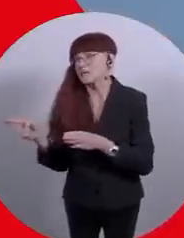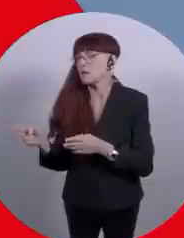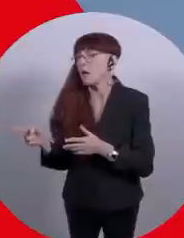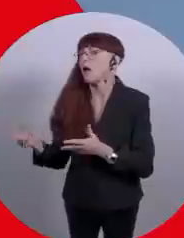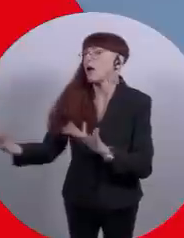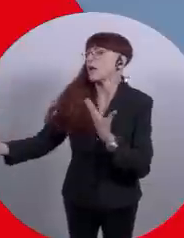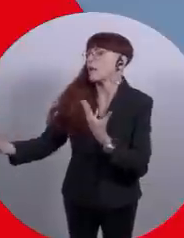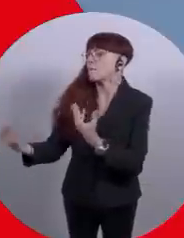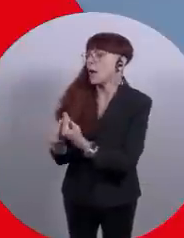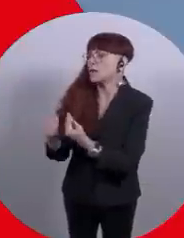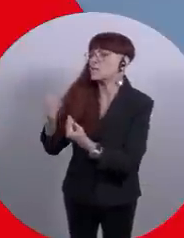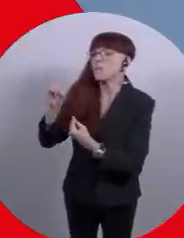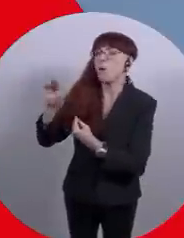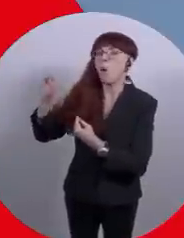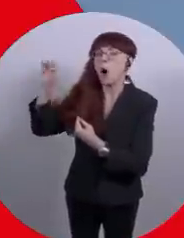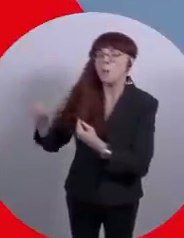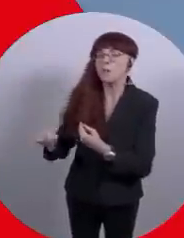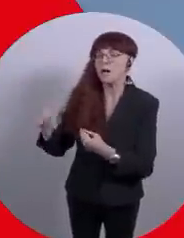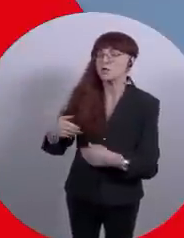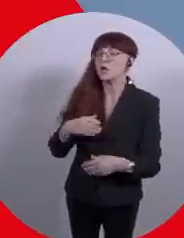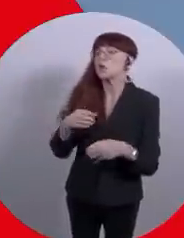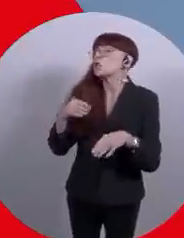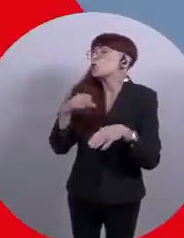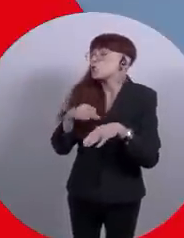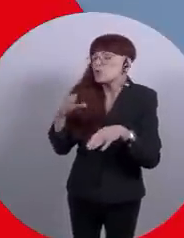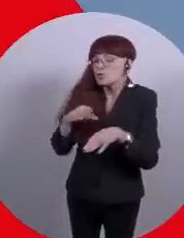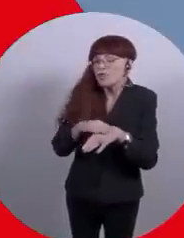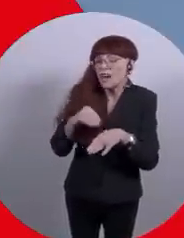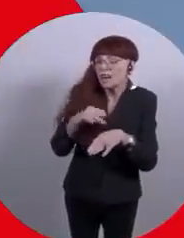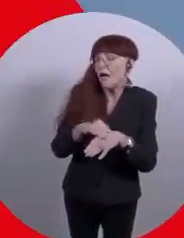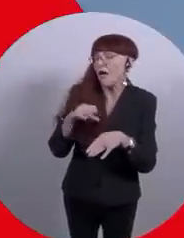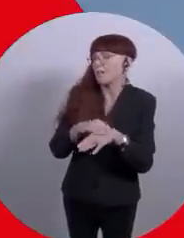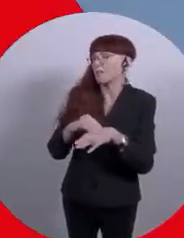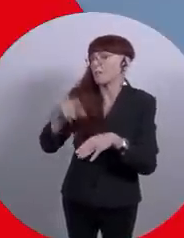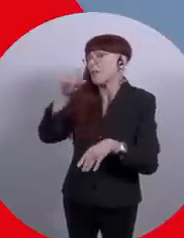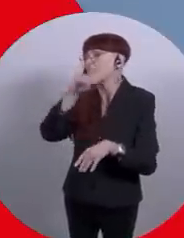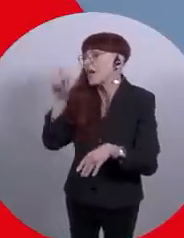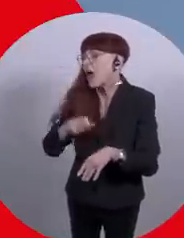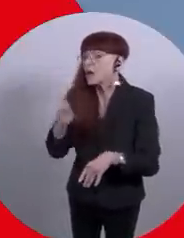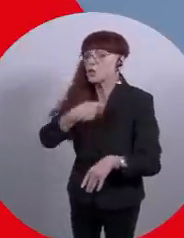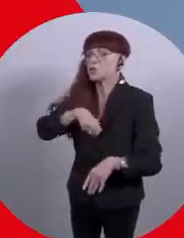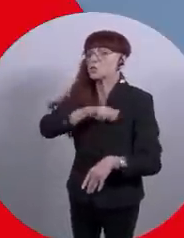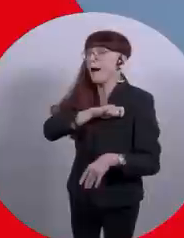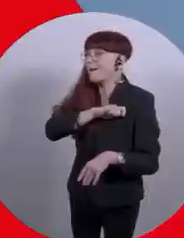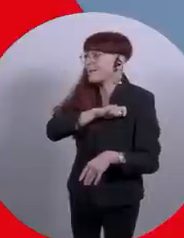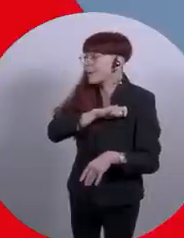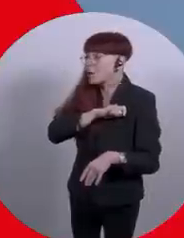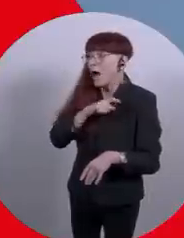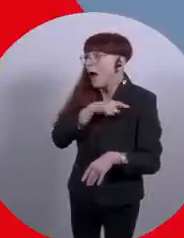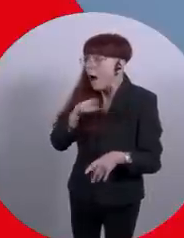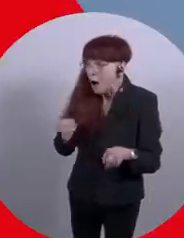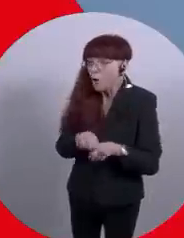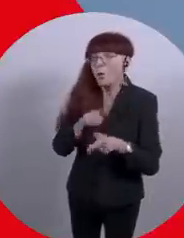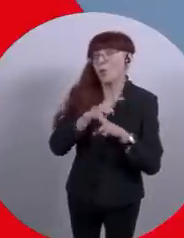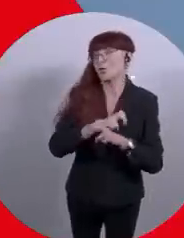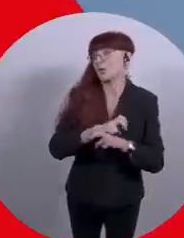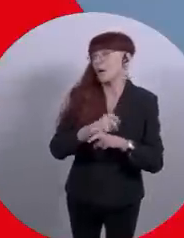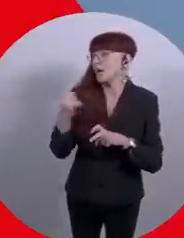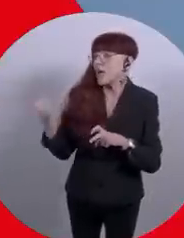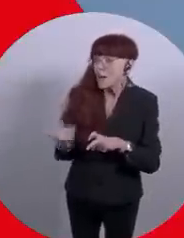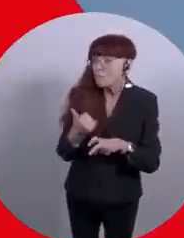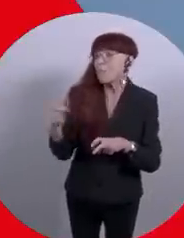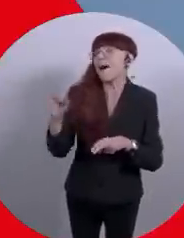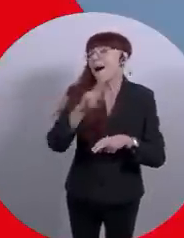mit Orban in Schweden in Italien in Spanien sehen wir es jetzt wie die Box und natürlich auch in Österreich das heißt